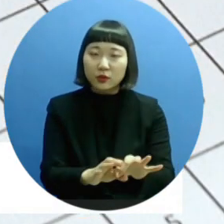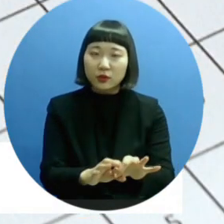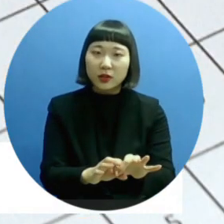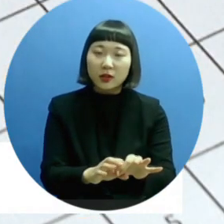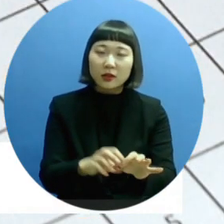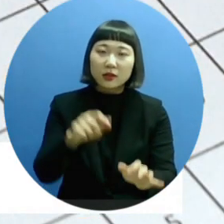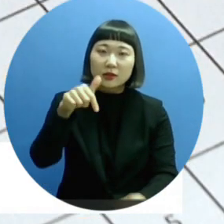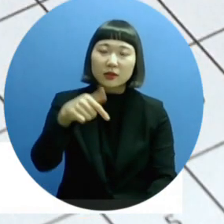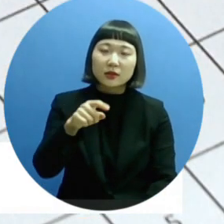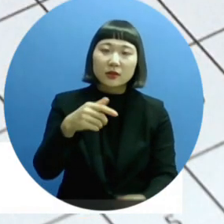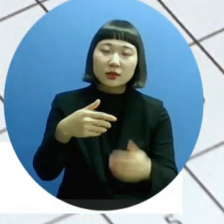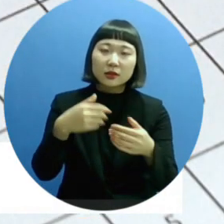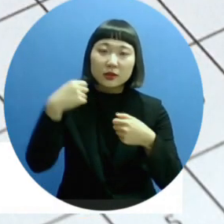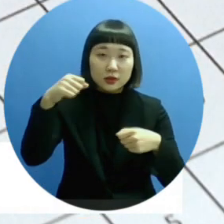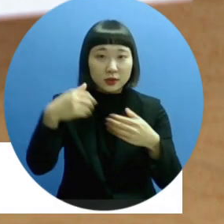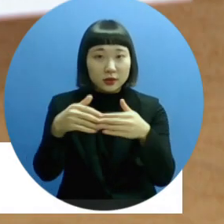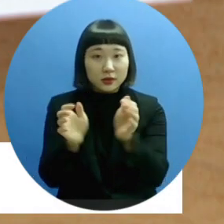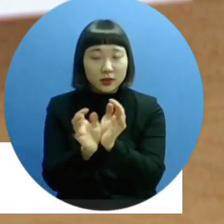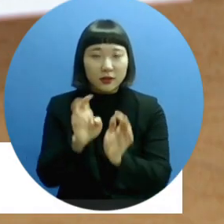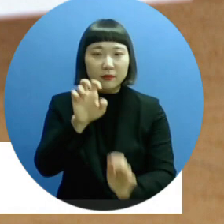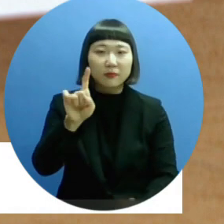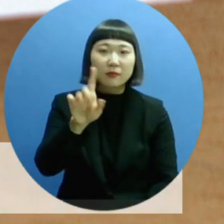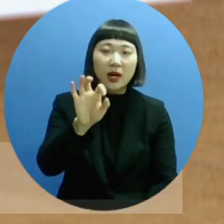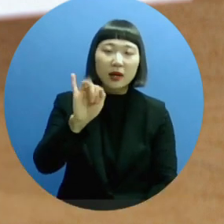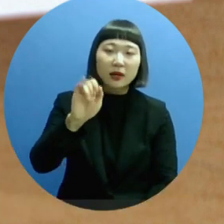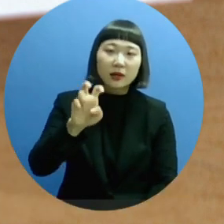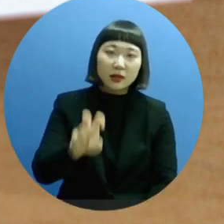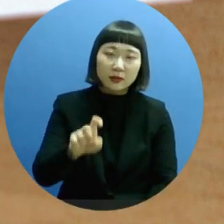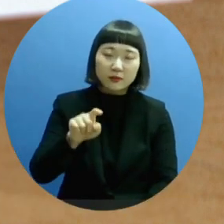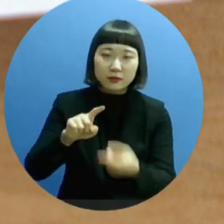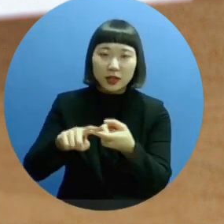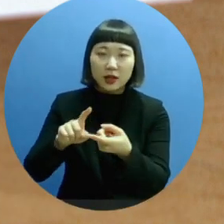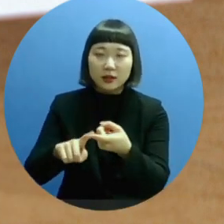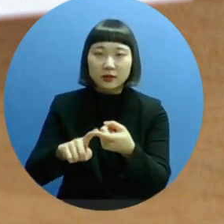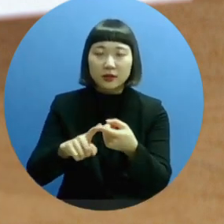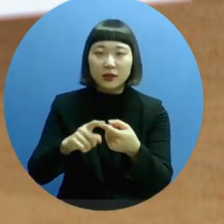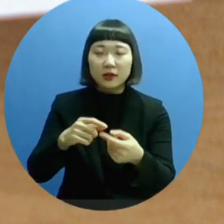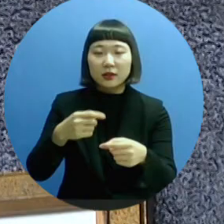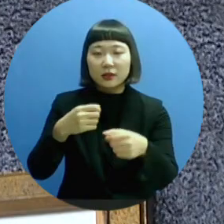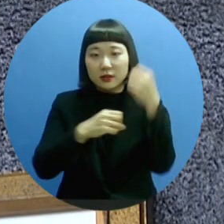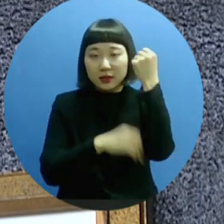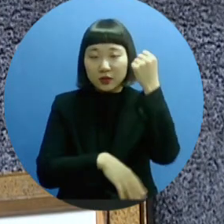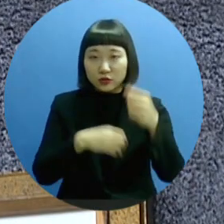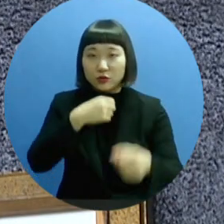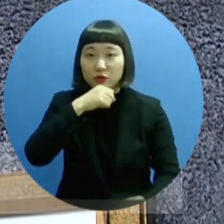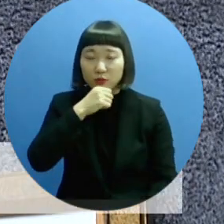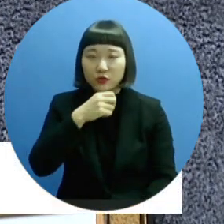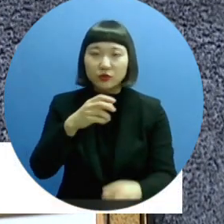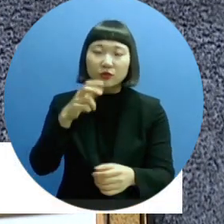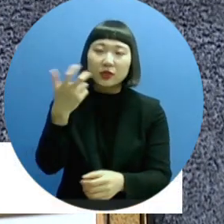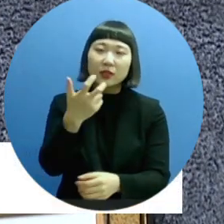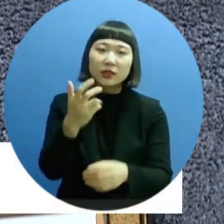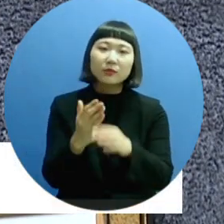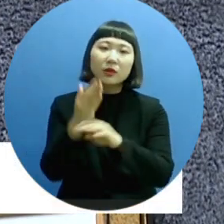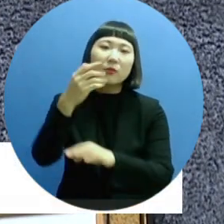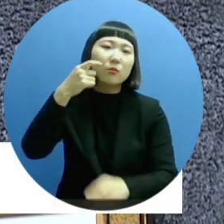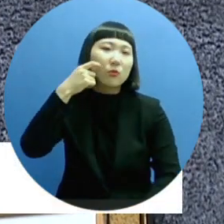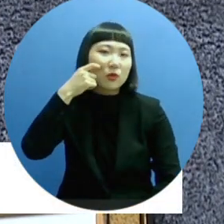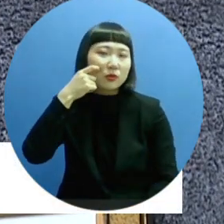민간위탁안이 기준 점수인 70점을 넘지 못했기 때문입니다. 마임은 인천의 문화예술 발전을